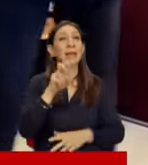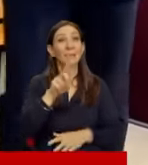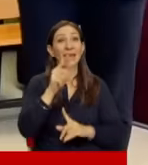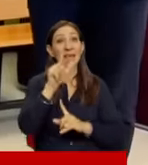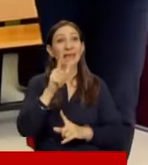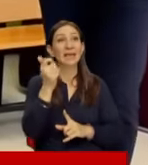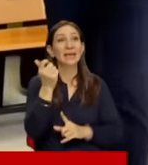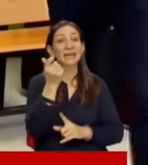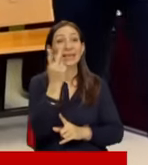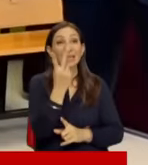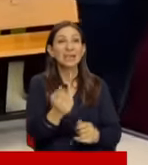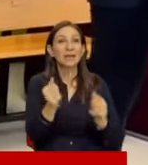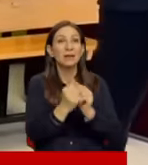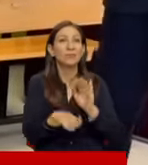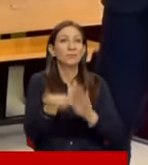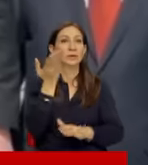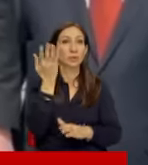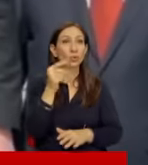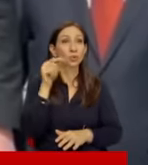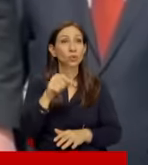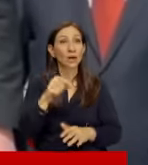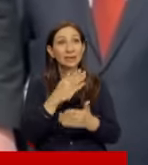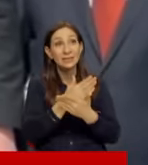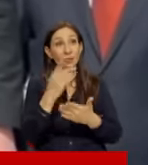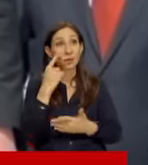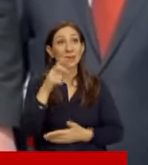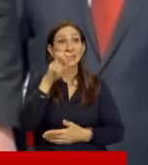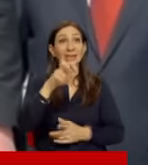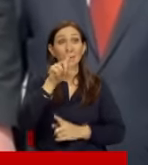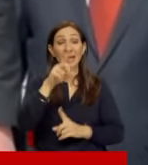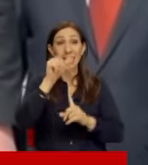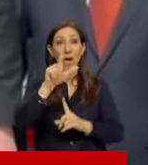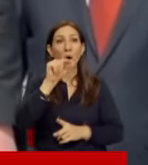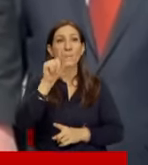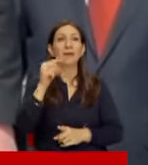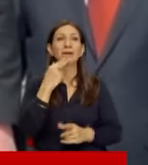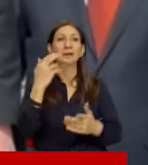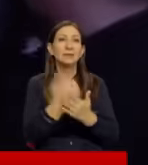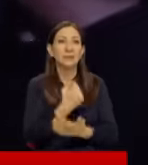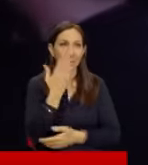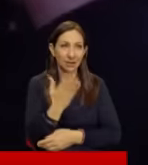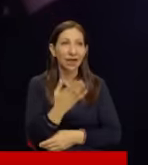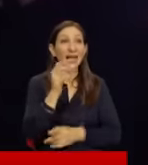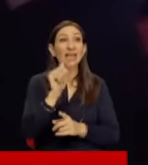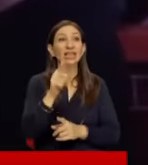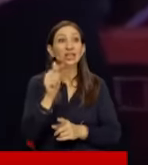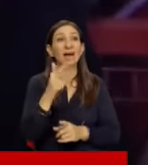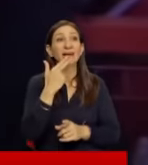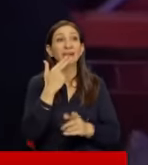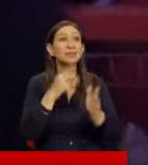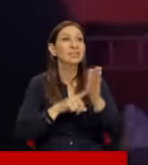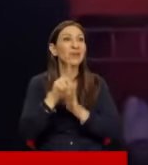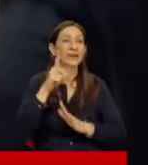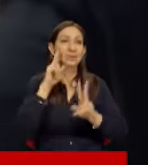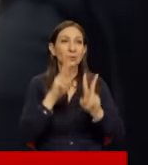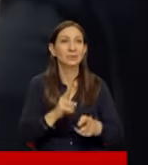ilde sayılır 2 kattan fazla arttı. Şu anki gidişata göre 81 ilin 11'ini kadınlar yönetecek. İlçelerde kadınların zaferine